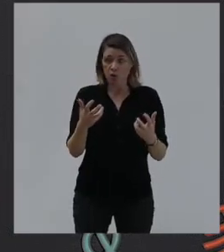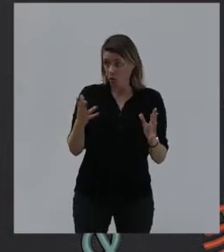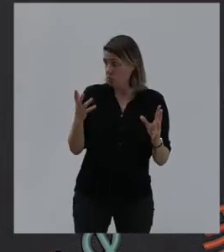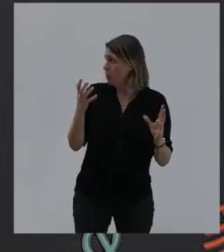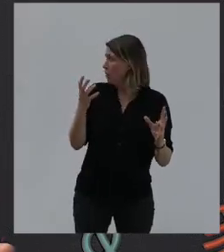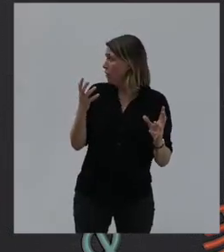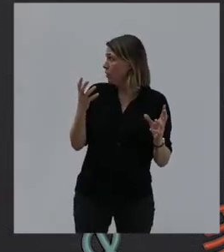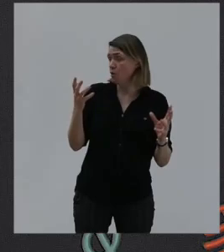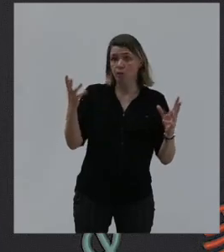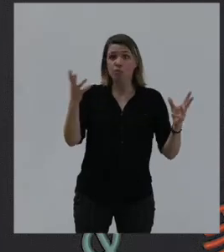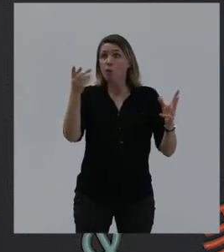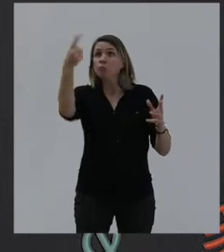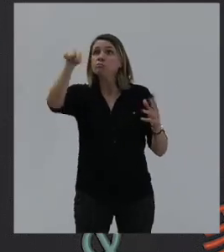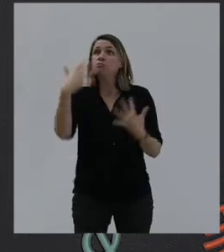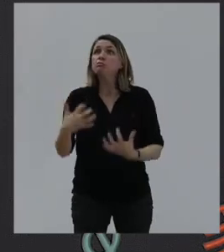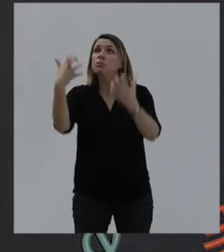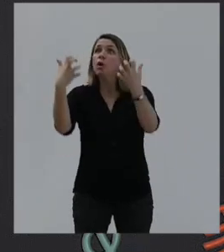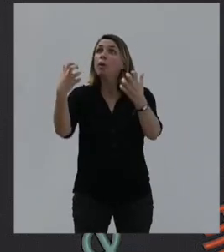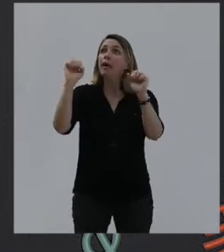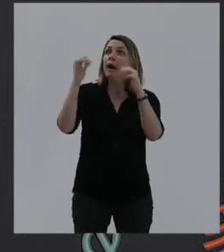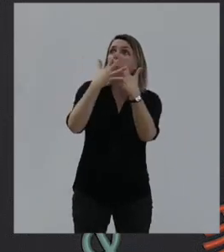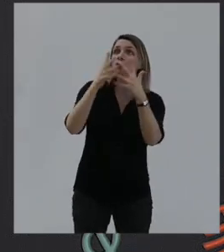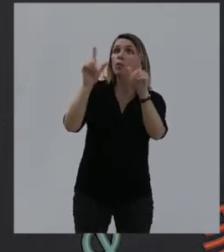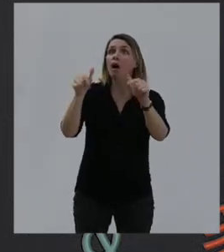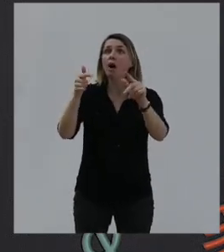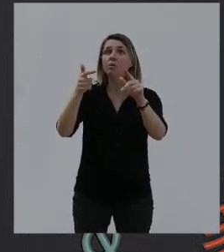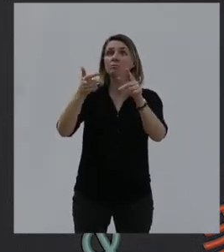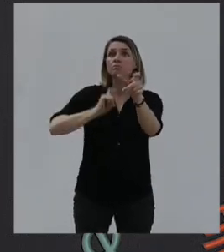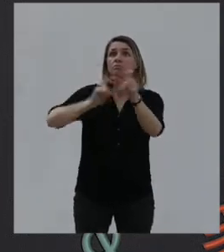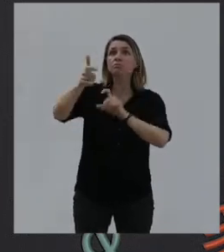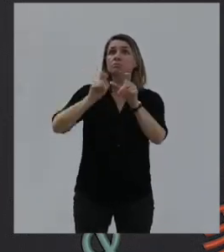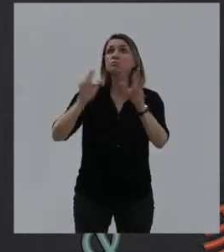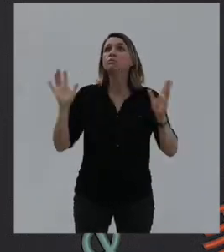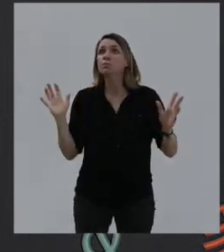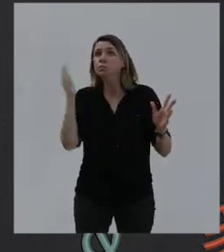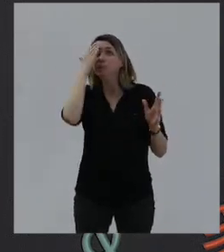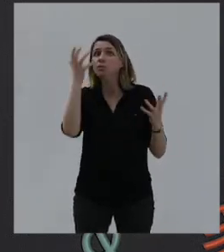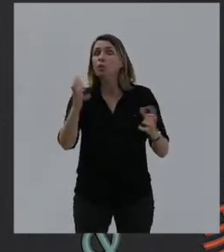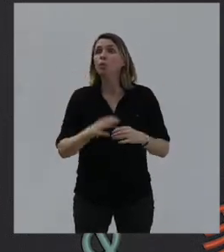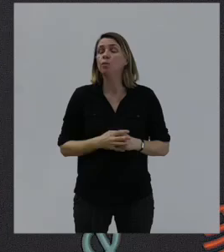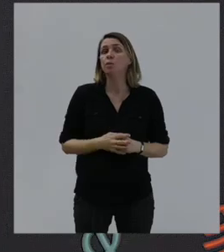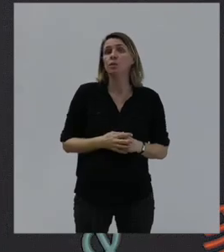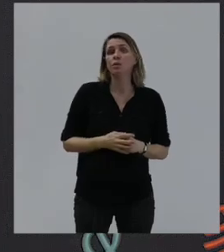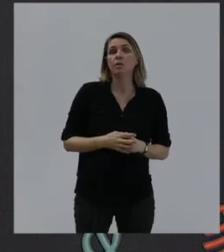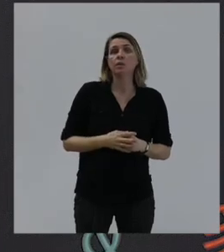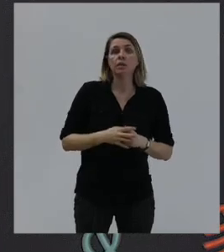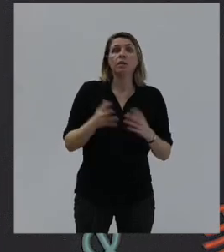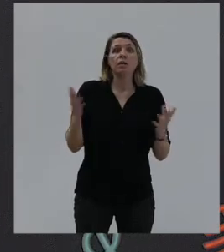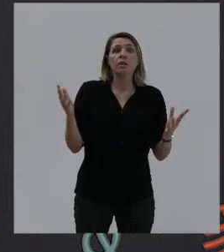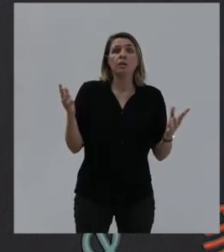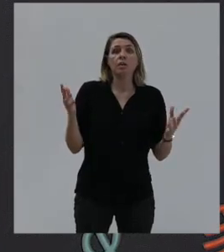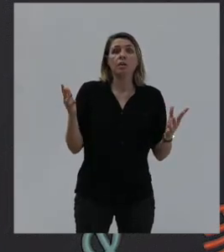réagir à ce qui vient d'être dit, et puis inversement, je le ferai. Il y a pas, voilà.